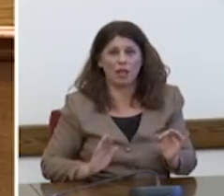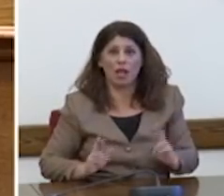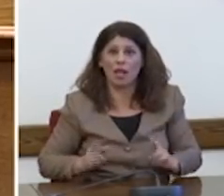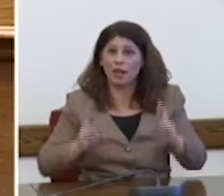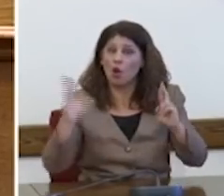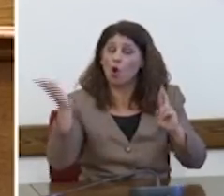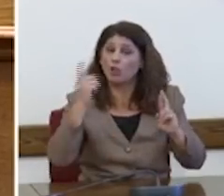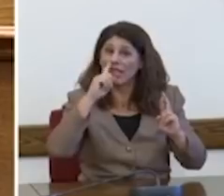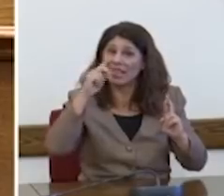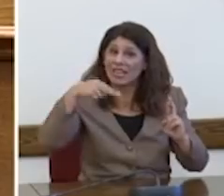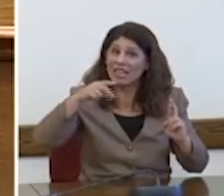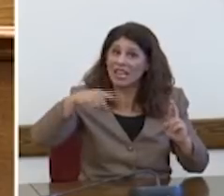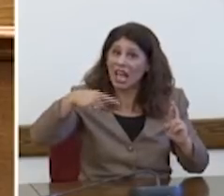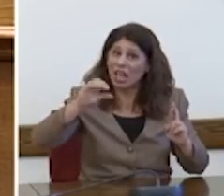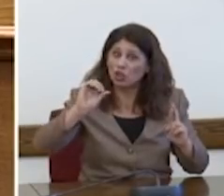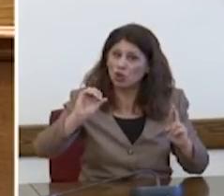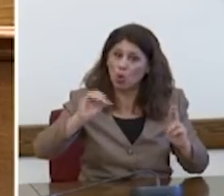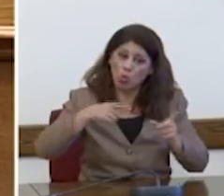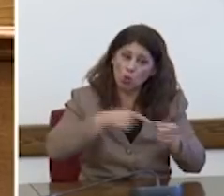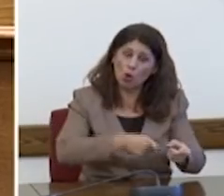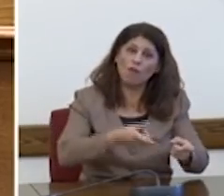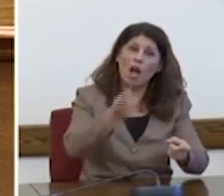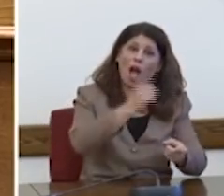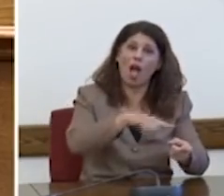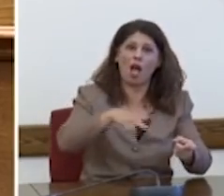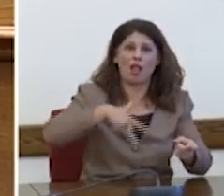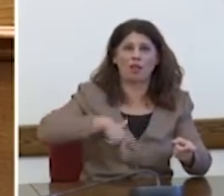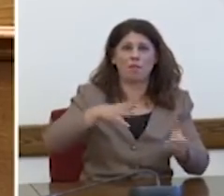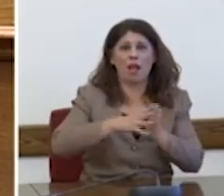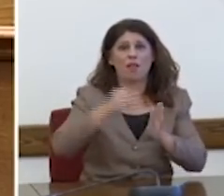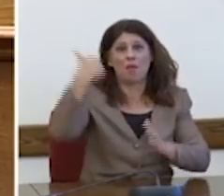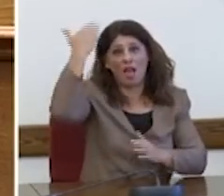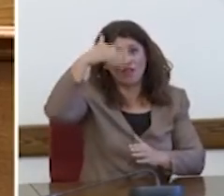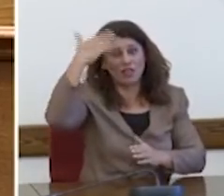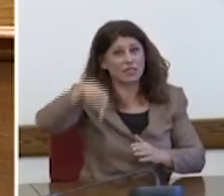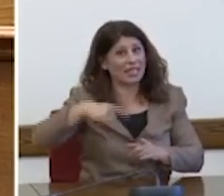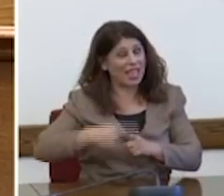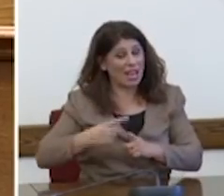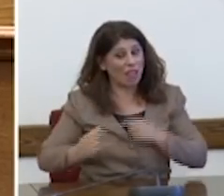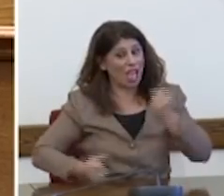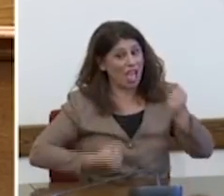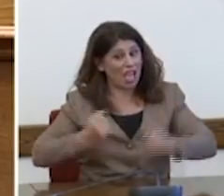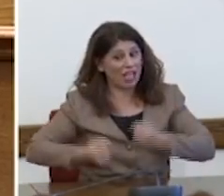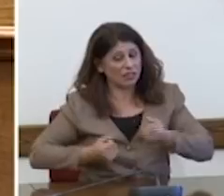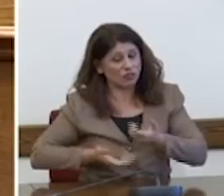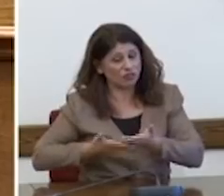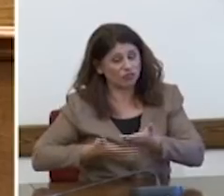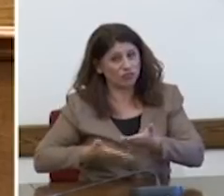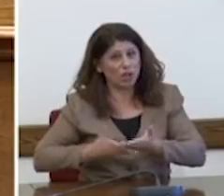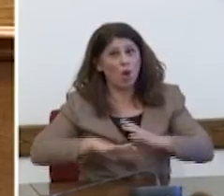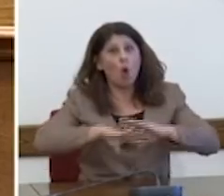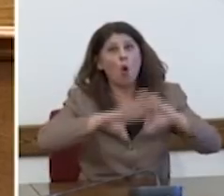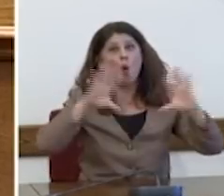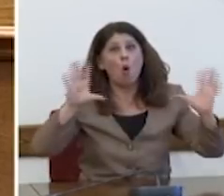ΝΑΤΟ δολοφονούσε άλλους λαούς, όπως το Αφγανιστάν. Και τότε η χώρα μας είχε προστρέξει, δίνοντας γιν και είδωρ